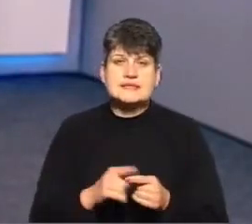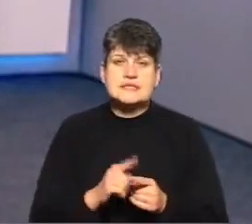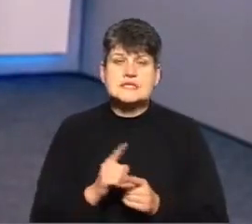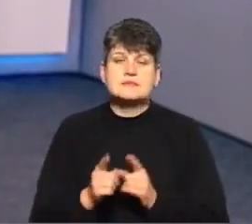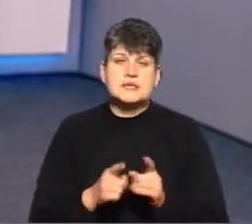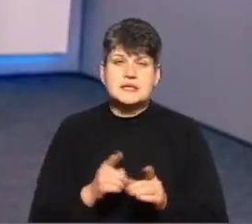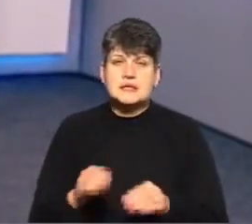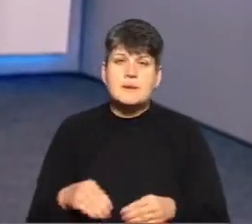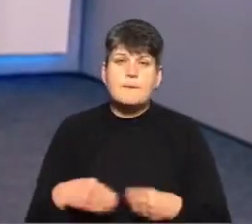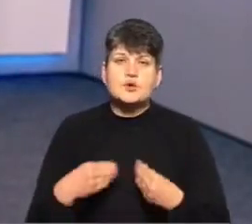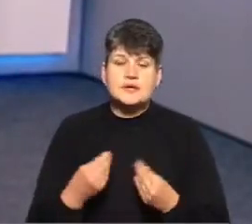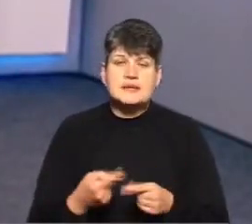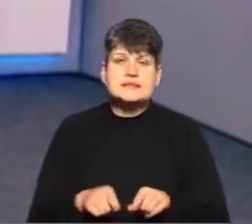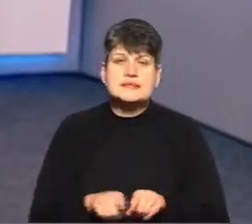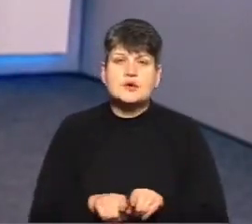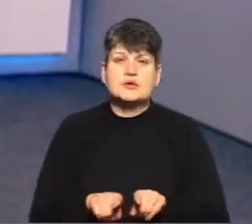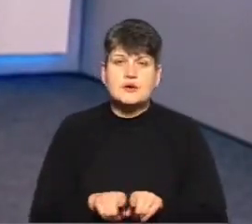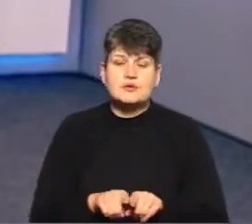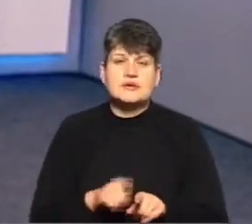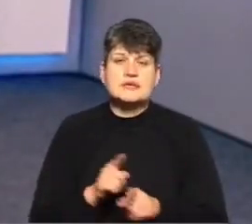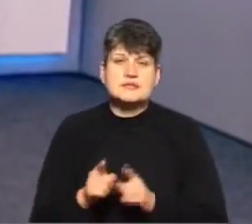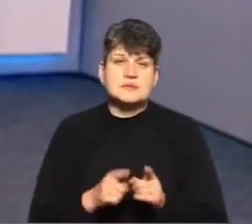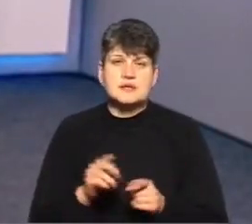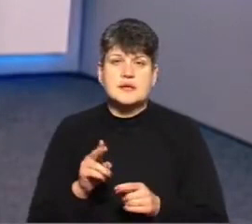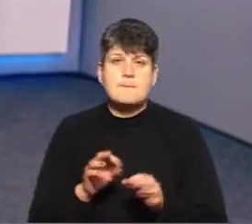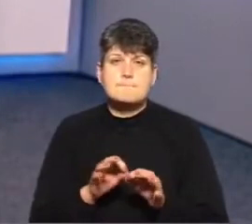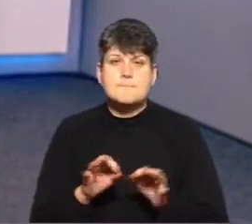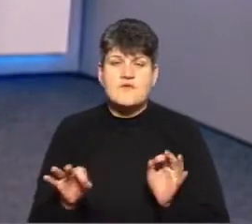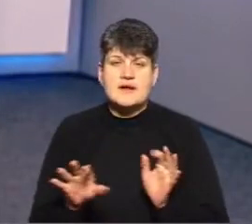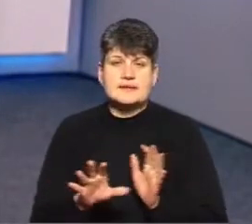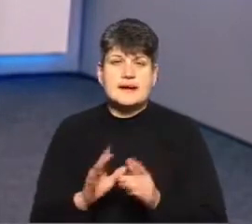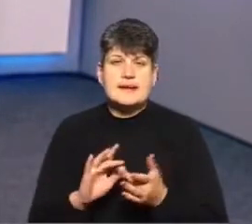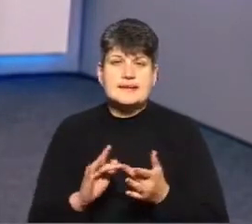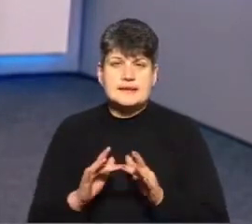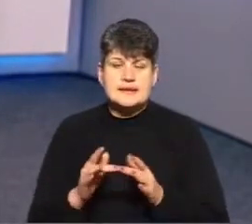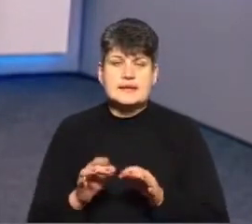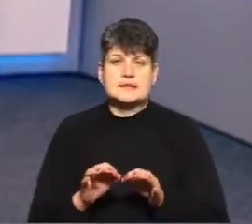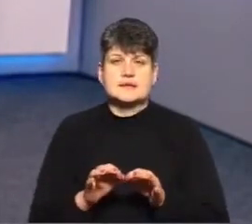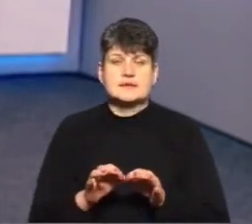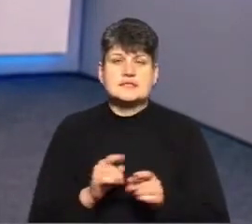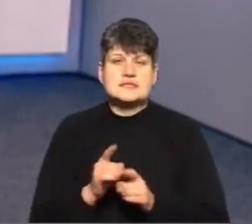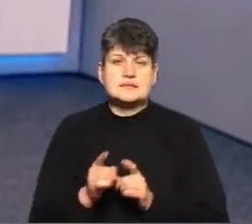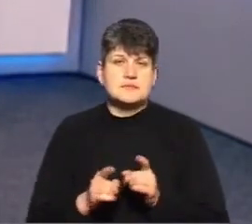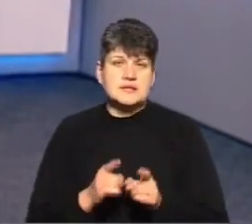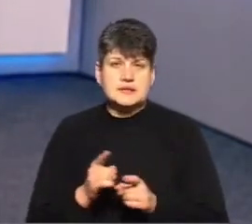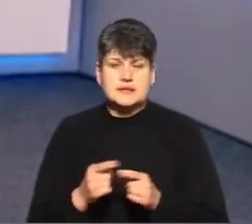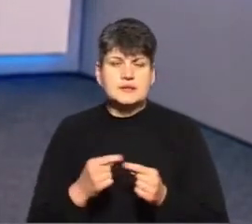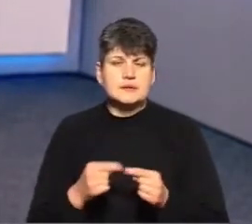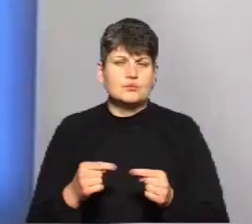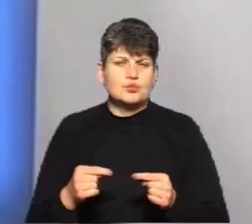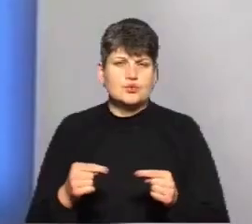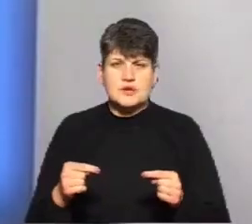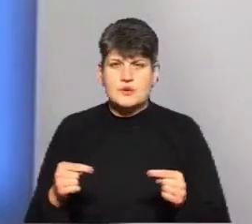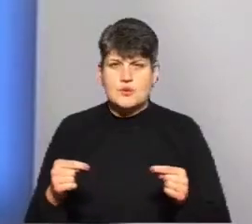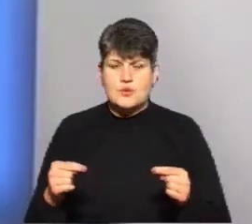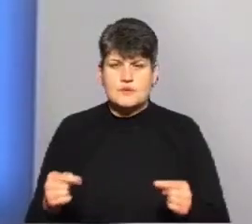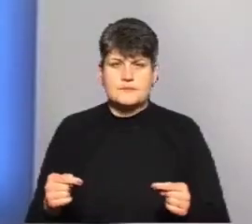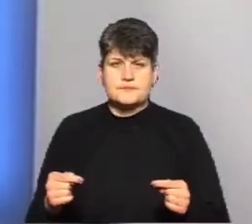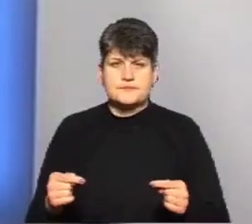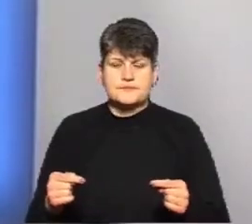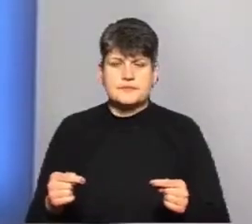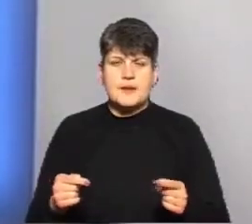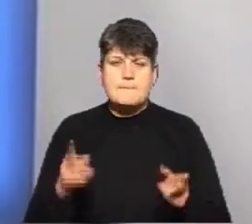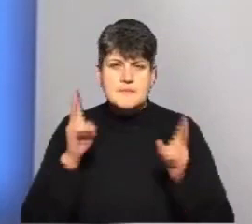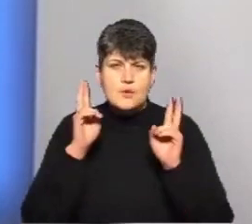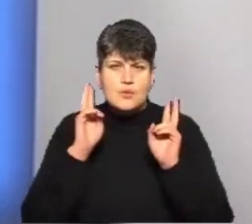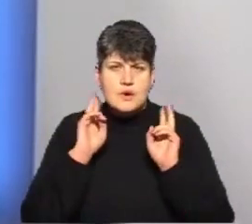так, як змінити нам провайдера інтернету, так, як змінити нам будь-якого перукаря, так, як